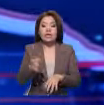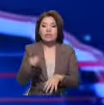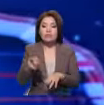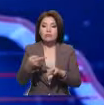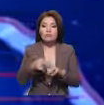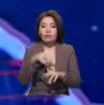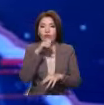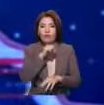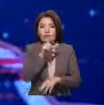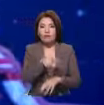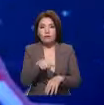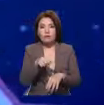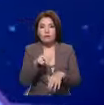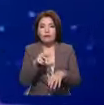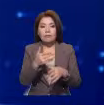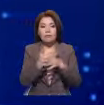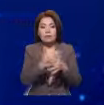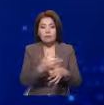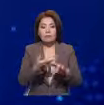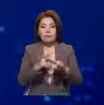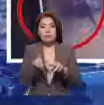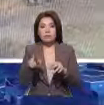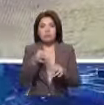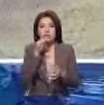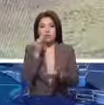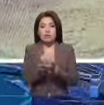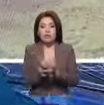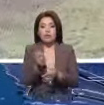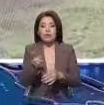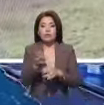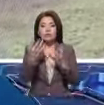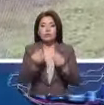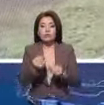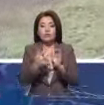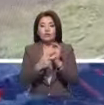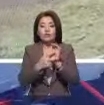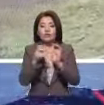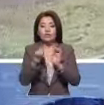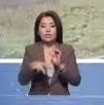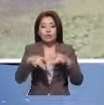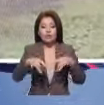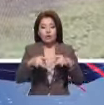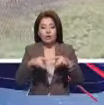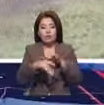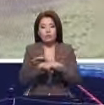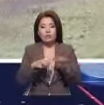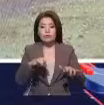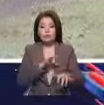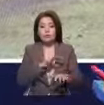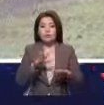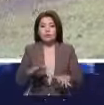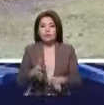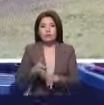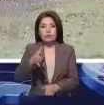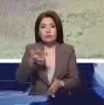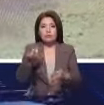үшін полицияға жауап берді. Белгісіз адам бөтеннің гаражынан тал түсте құны 800 мың теңге тұратын дөңгелектерді қолды еткен, ол ғимараттың есігін